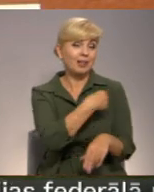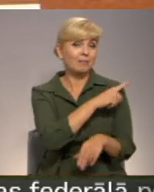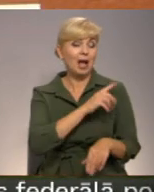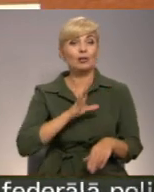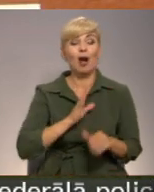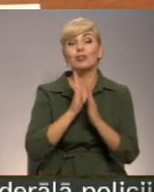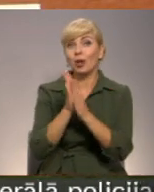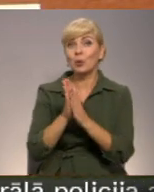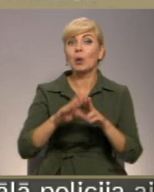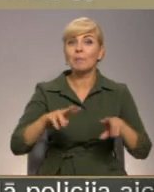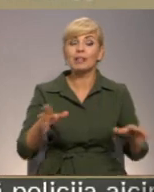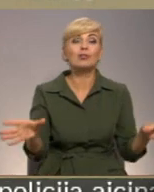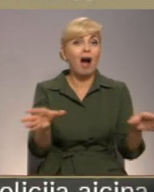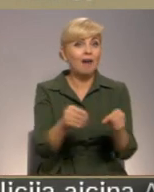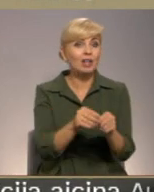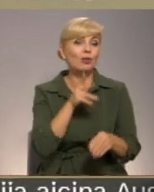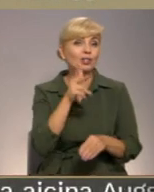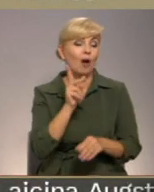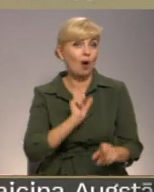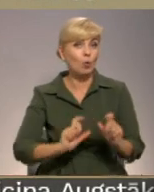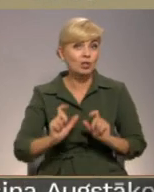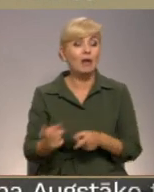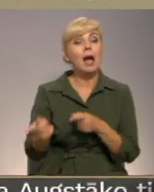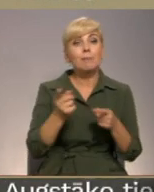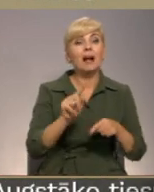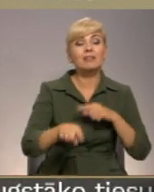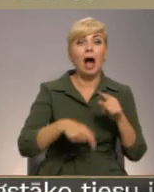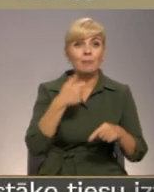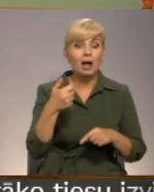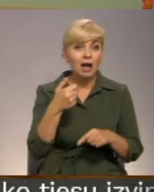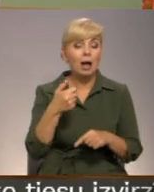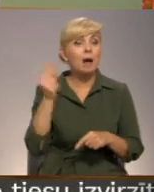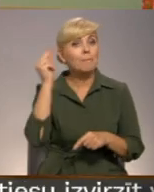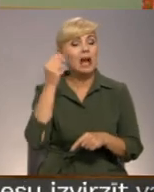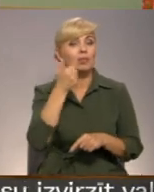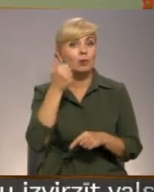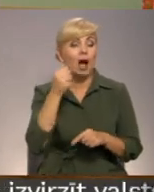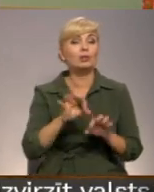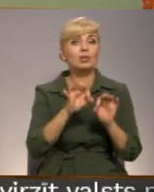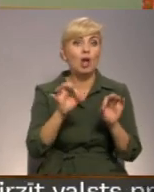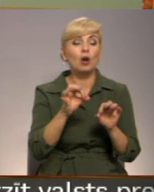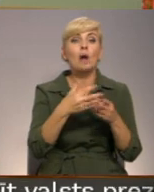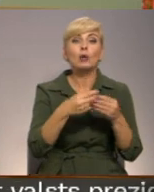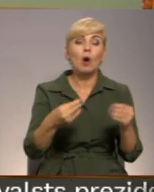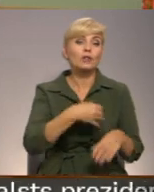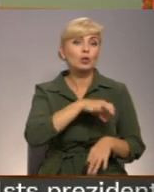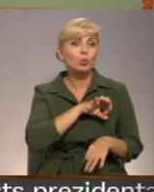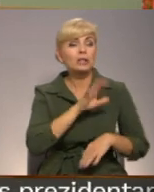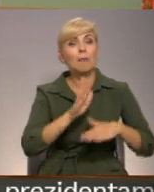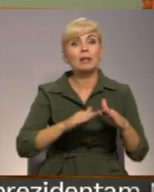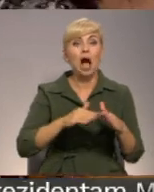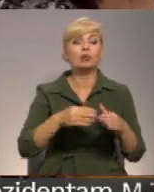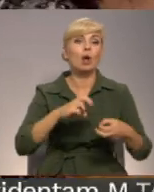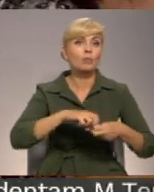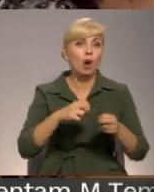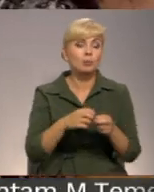koledža lūgusi ministriju apvienošanos ar Daugavpils universitāti pārcelt uz nākamā mācību gada sākumu, kas novērstu virkni juridisku un praktisku problēmu, lēmums